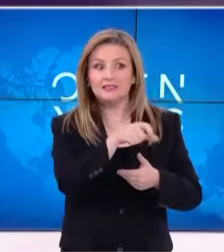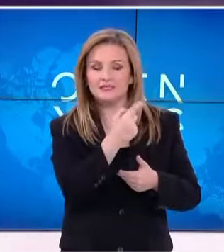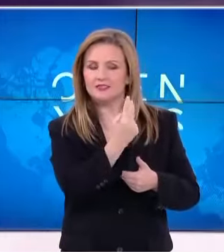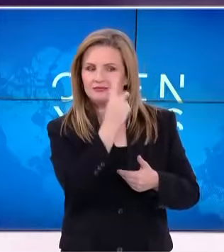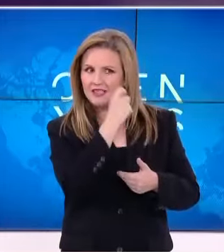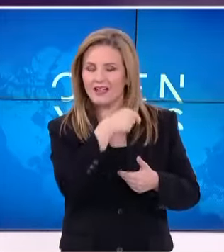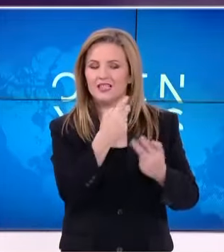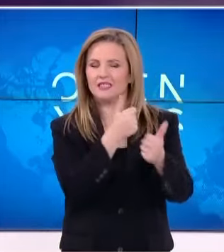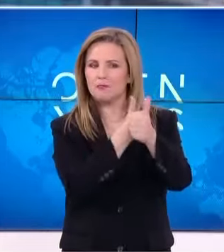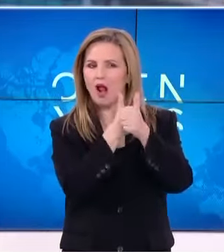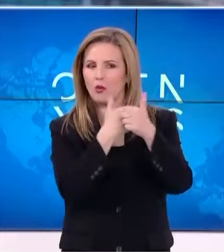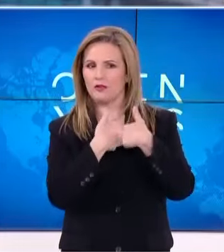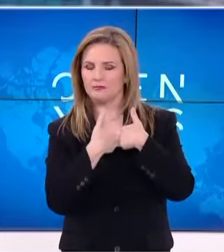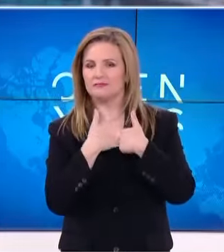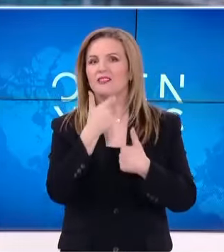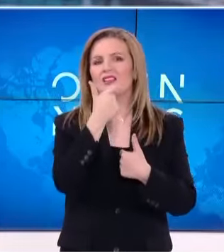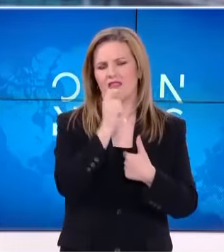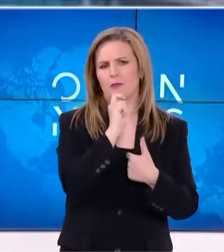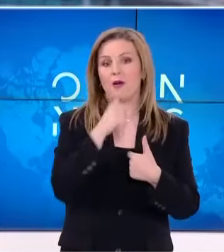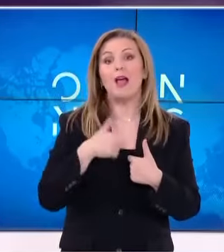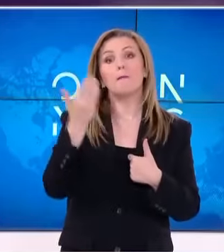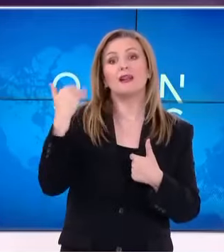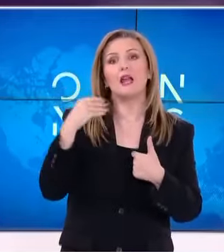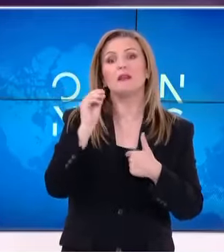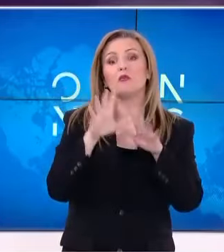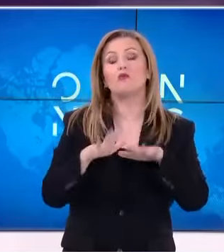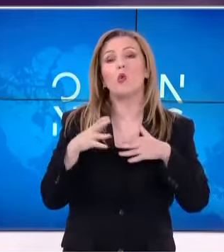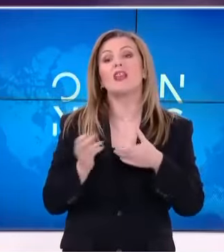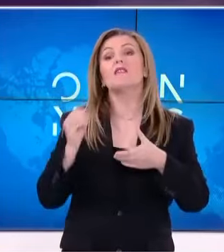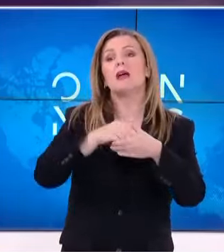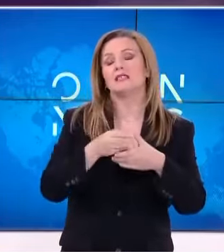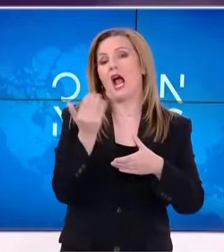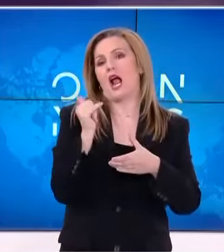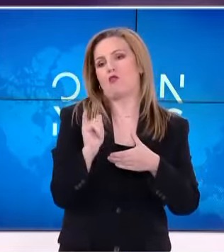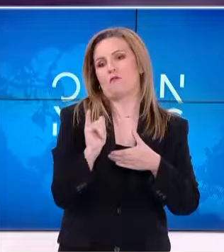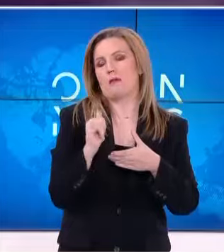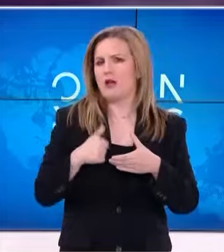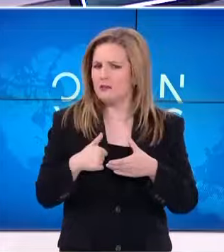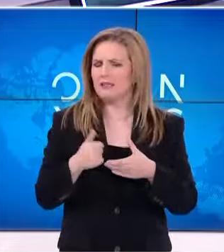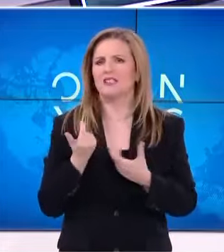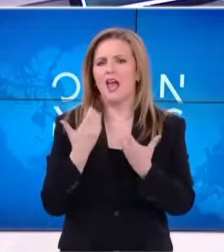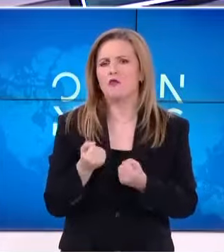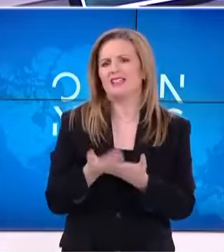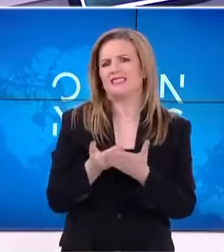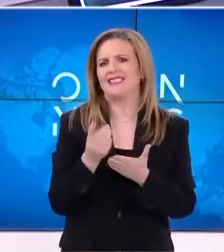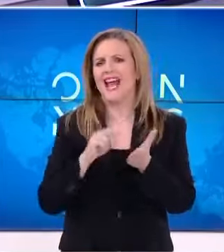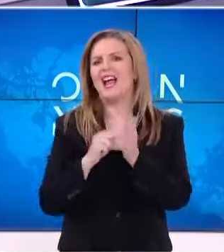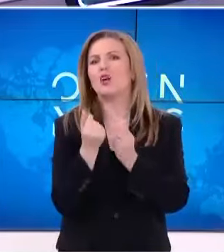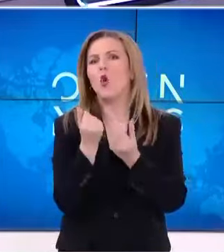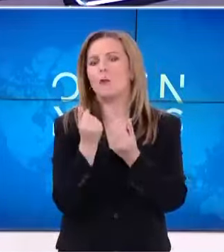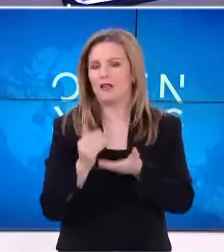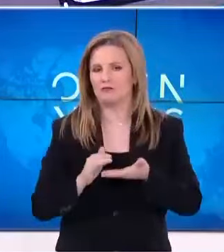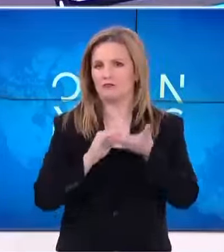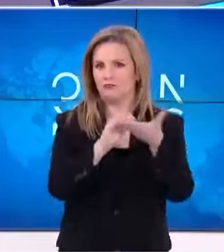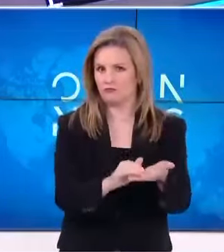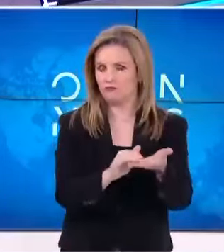παρακολουθούσατε και όταν ήμασταν εκτός βουλής η πλεύση ελευθερίας δίνει τα οικονομικά της στοιχεία στη δημοσιότητα